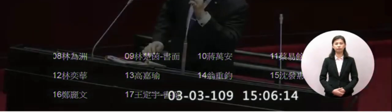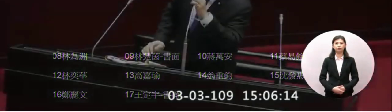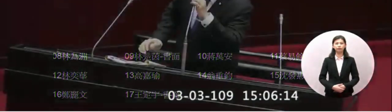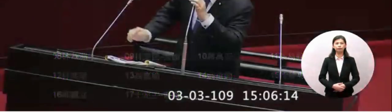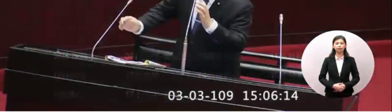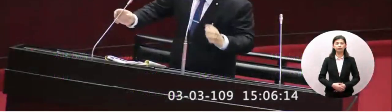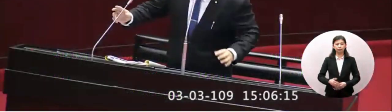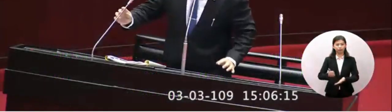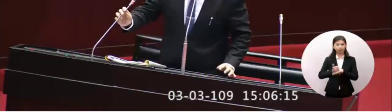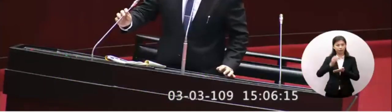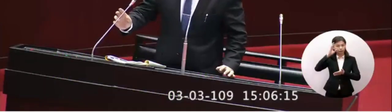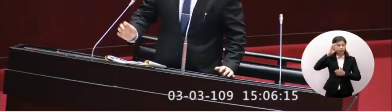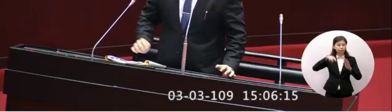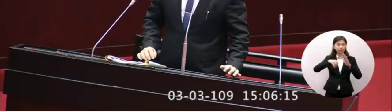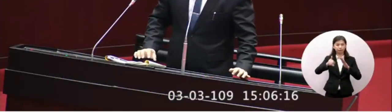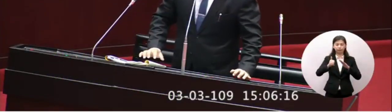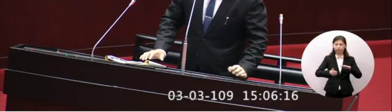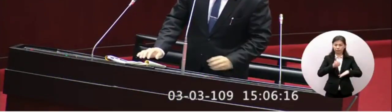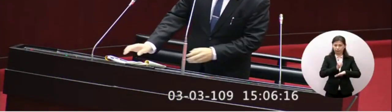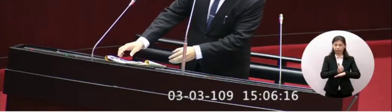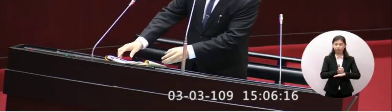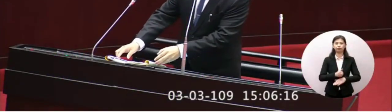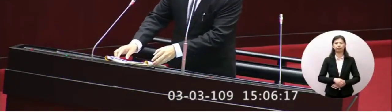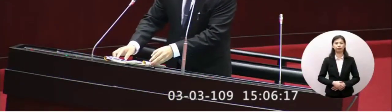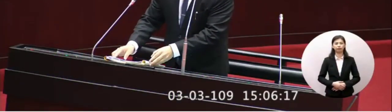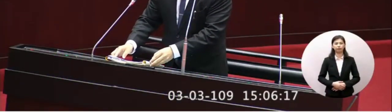好，我们麻烦请苏院长。 请苏院长。